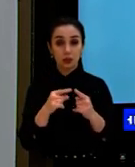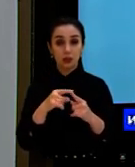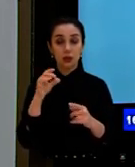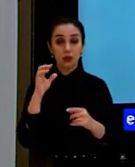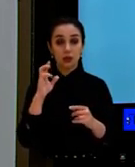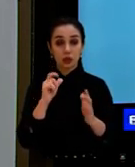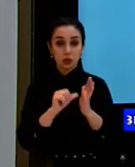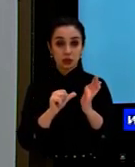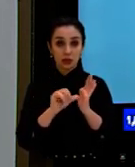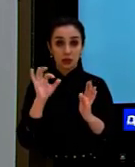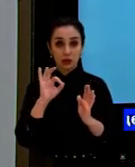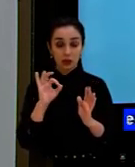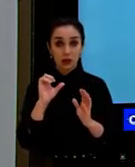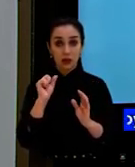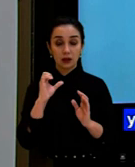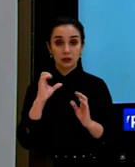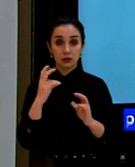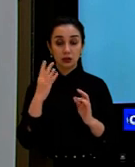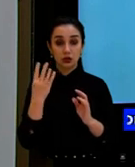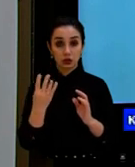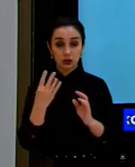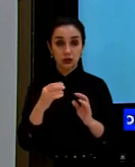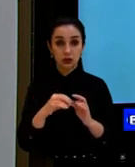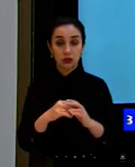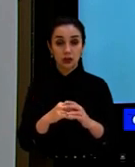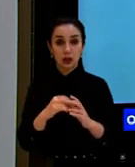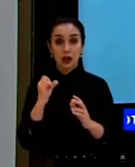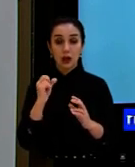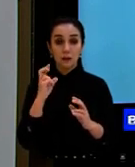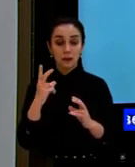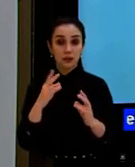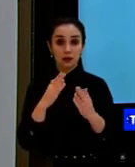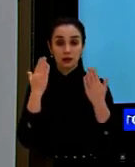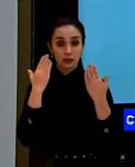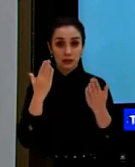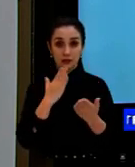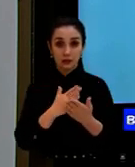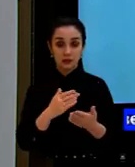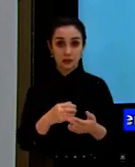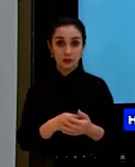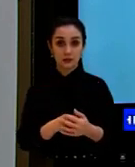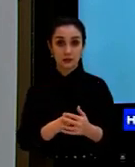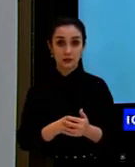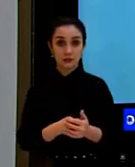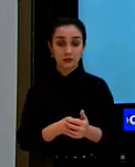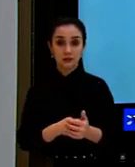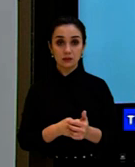Б 60 градусов, АС 4, АВ неизвестно.